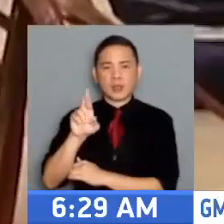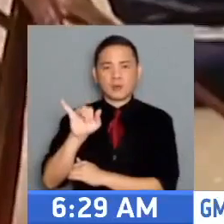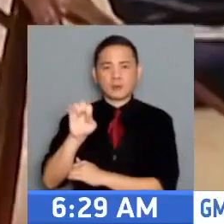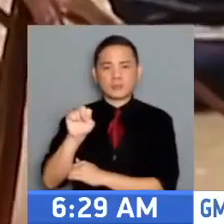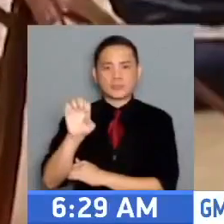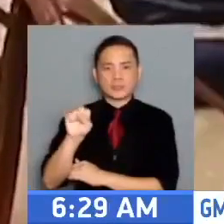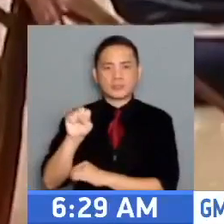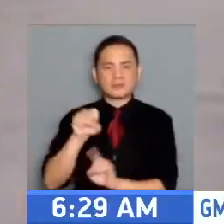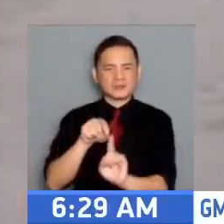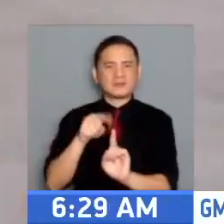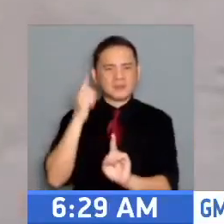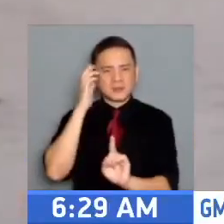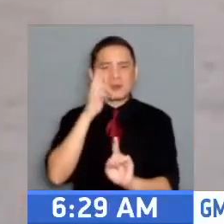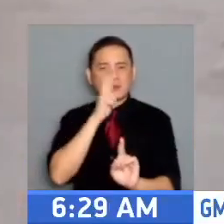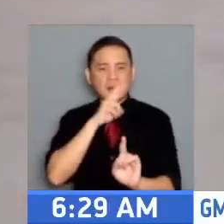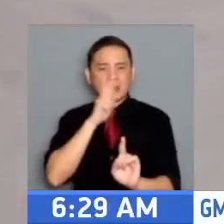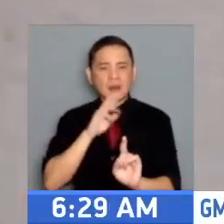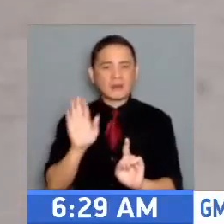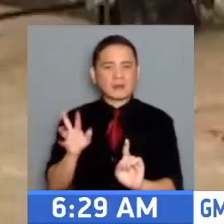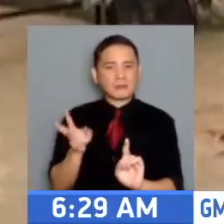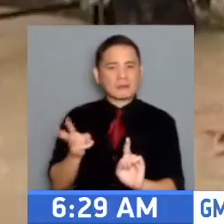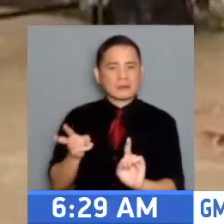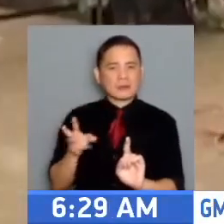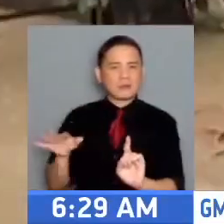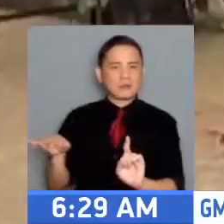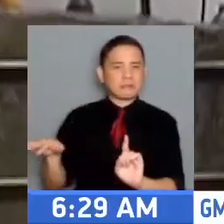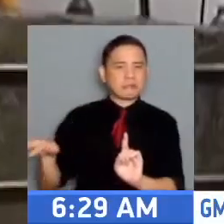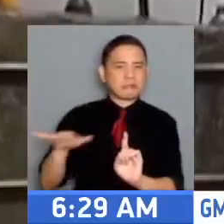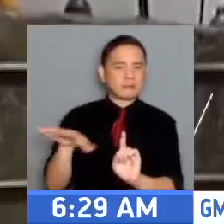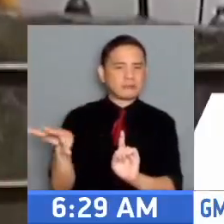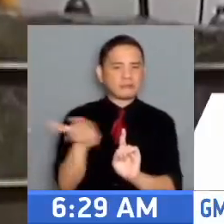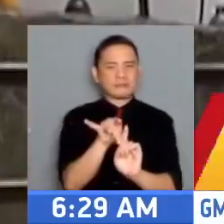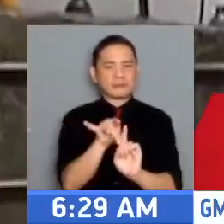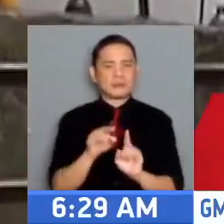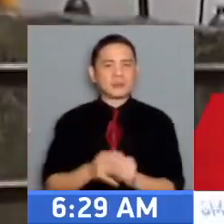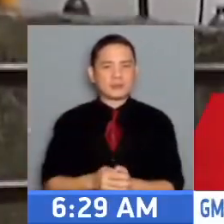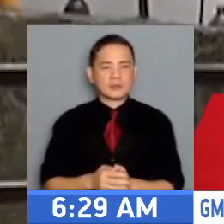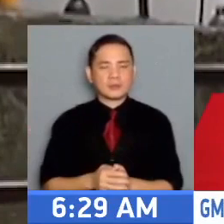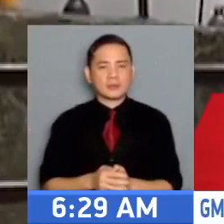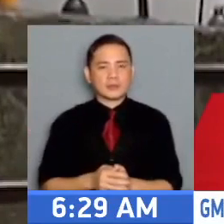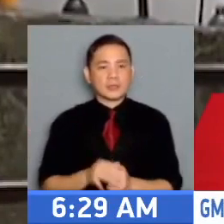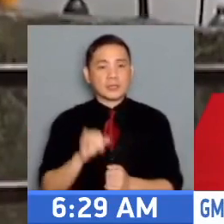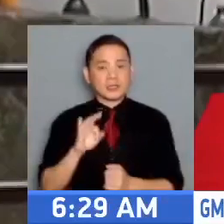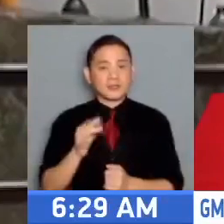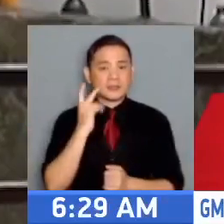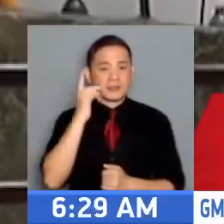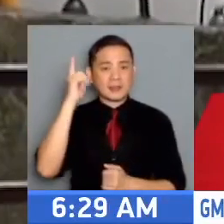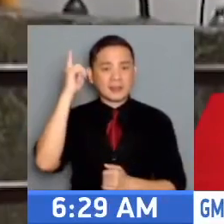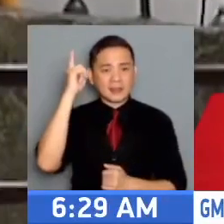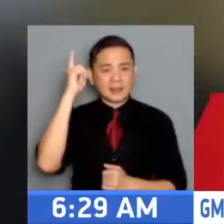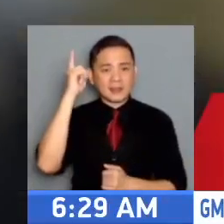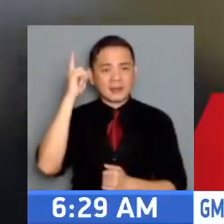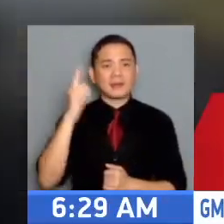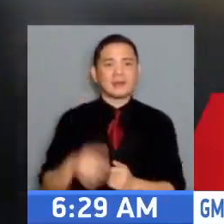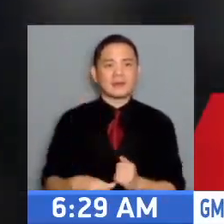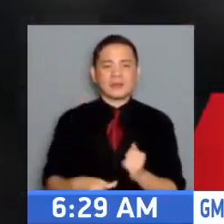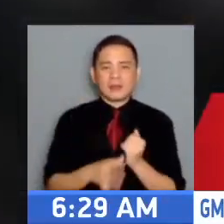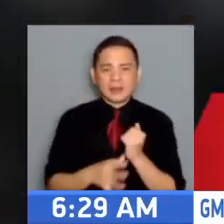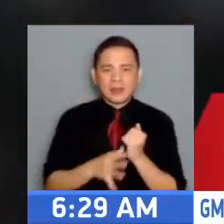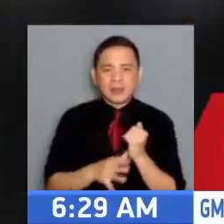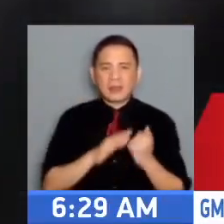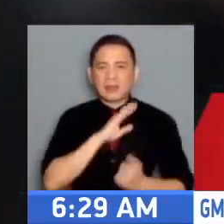Kung hindi maiwasang lumusong sa baha, para ng mga eksperto agad magpakonsulta sa doktor o healthcare workers para mabigyan ng